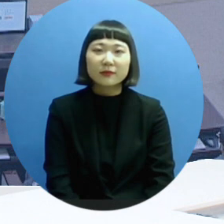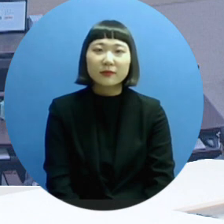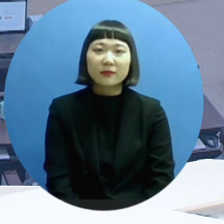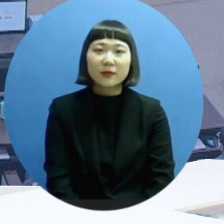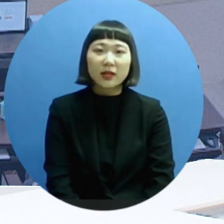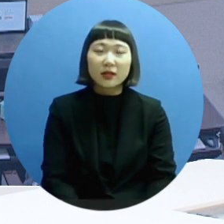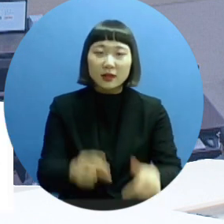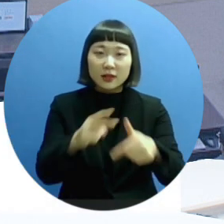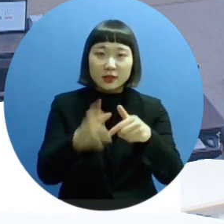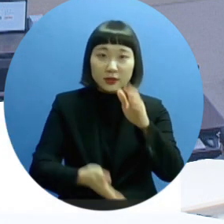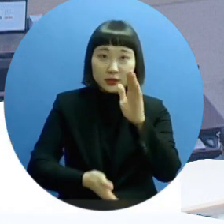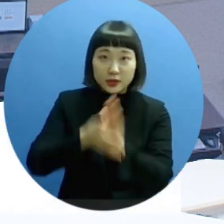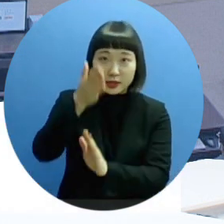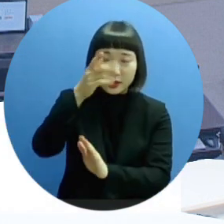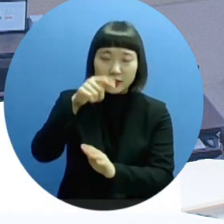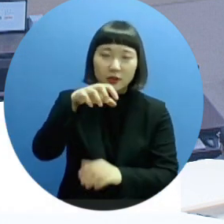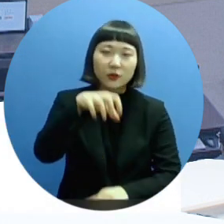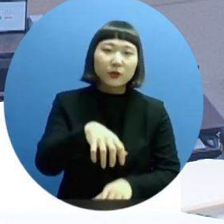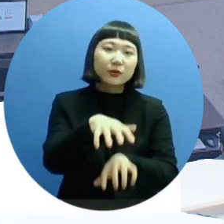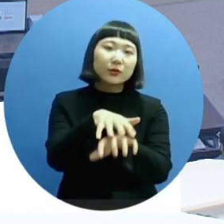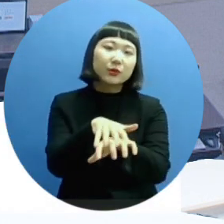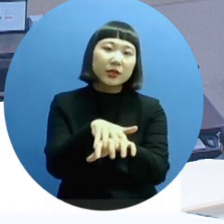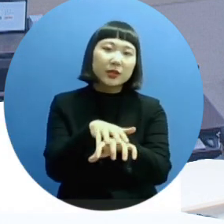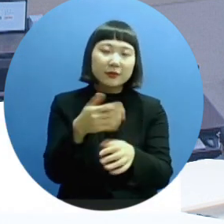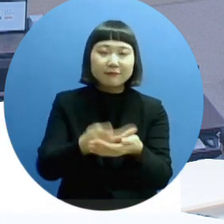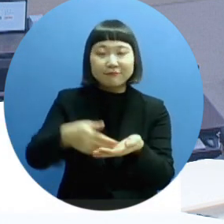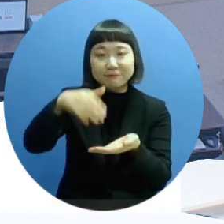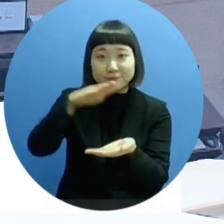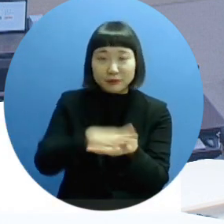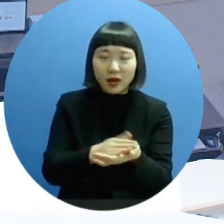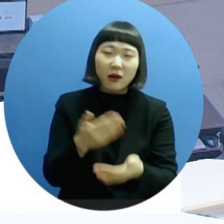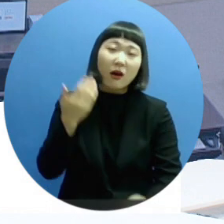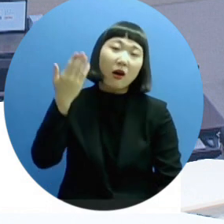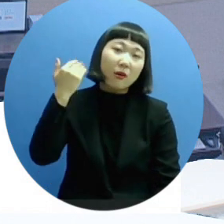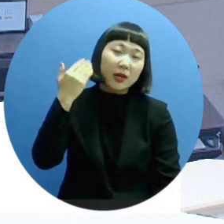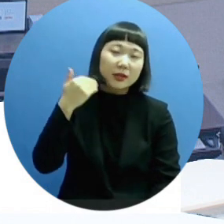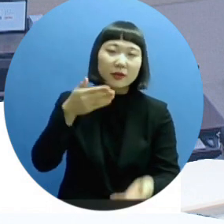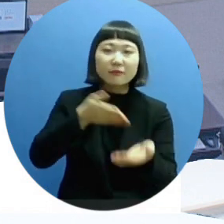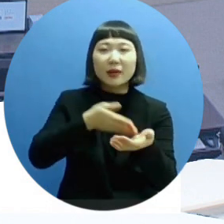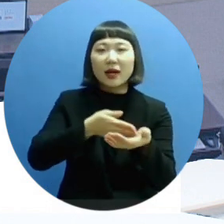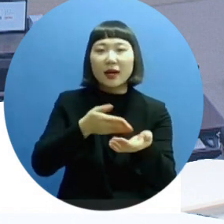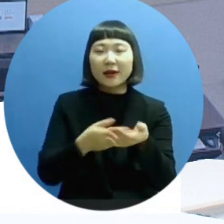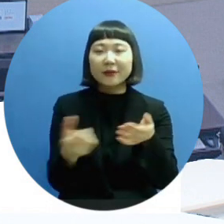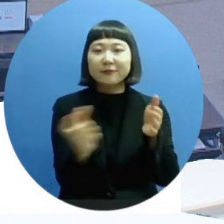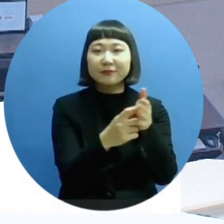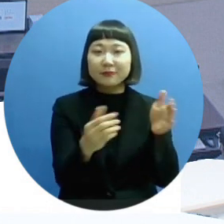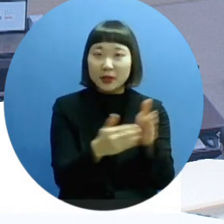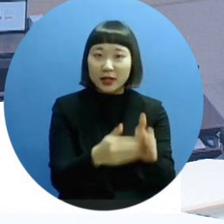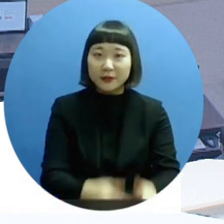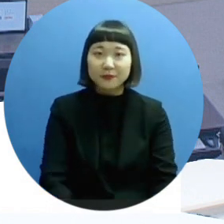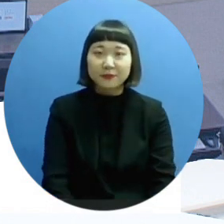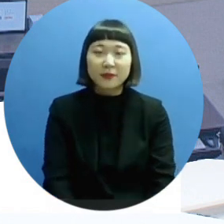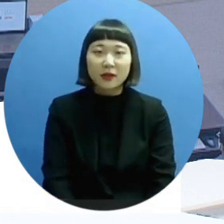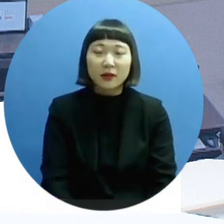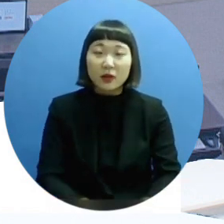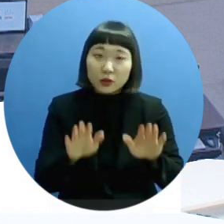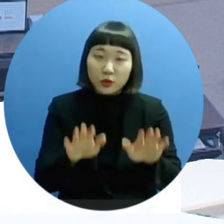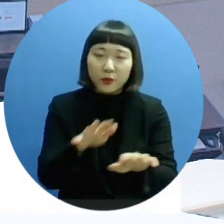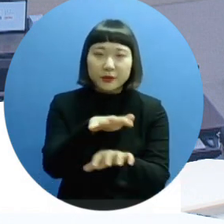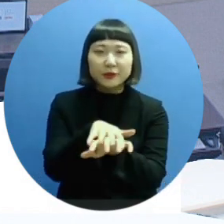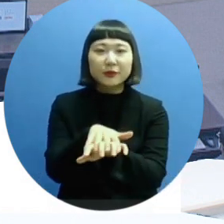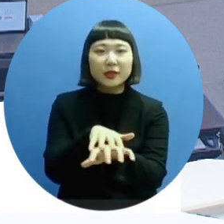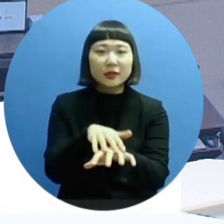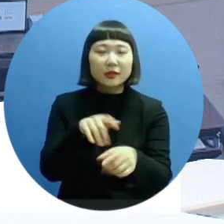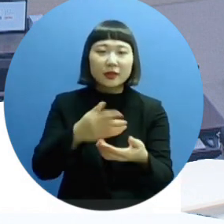인천시가 대대적인 조직 개편을 추진한다는 소식 얼마 전에 보도해드렸는데요. 하지만 이번 조직 개편안을 두고 우려의